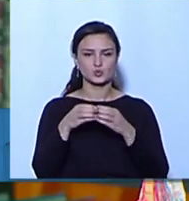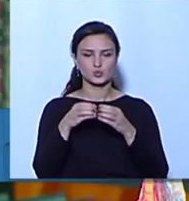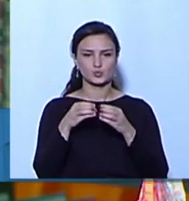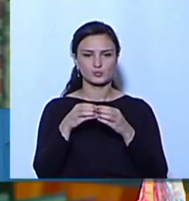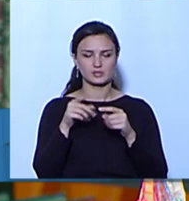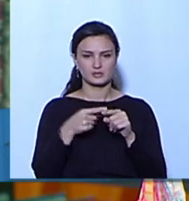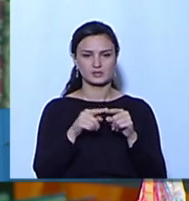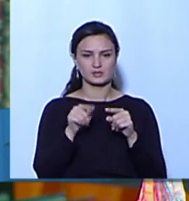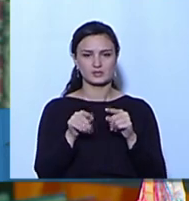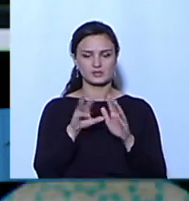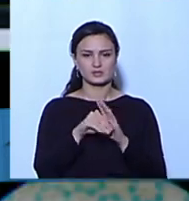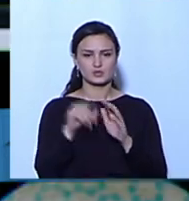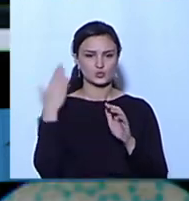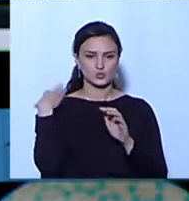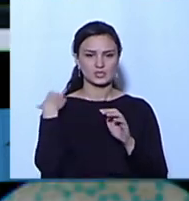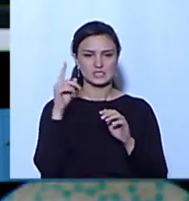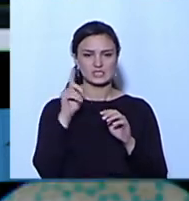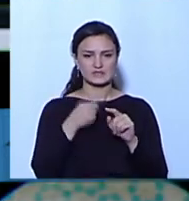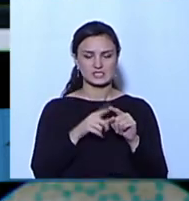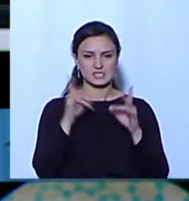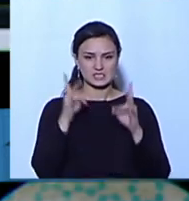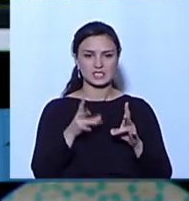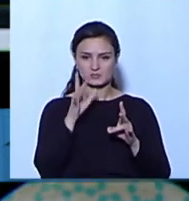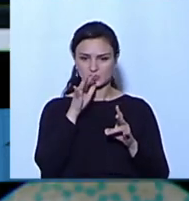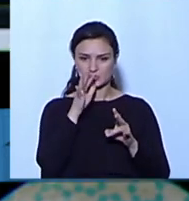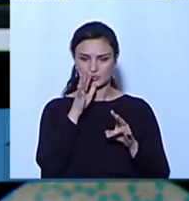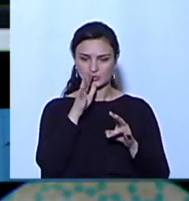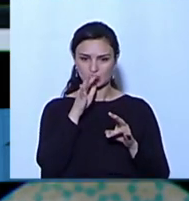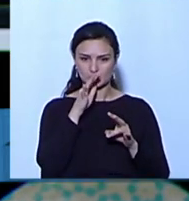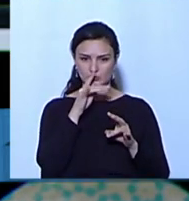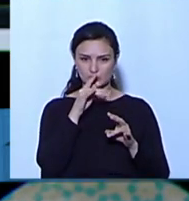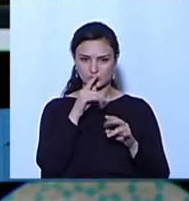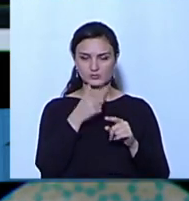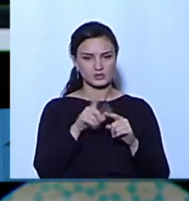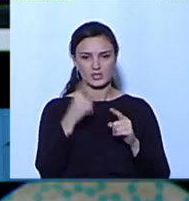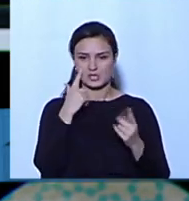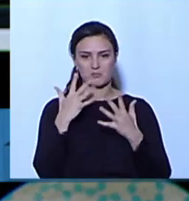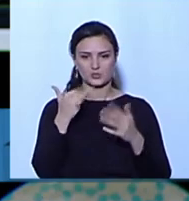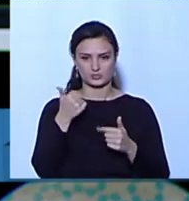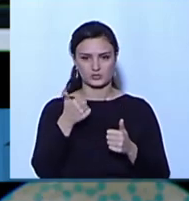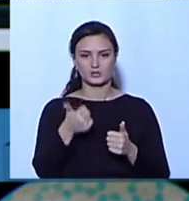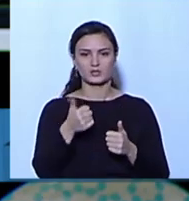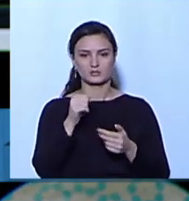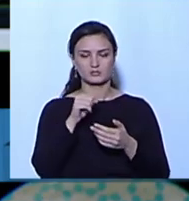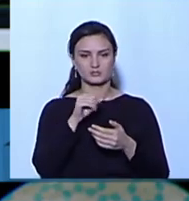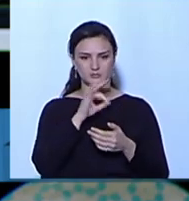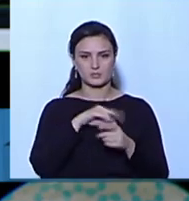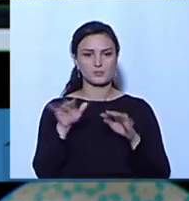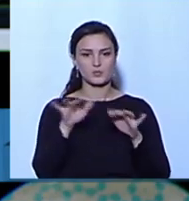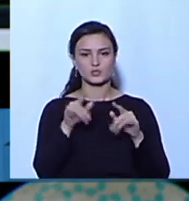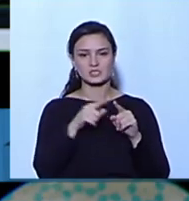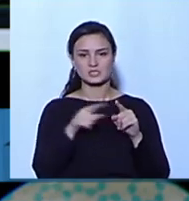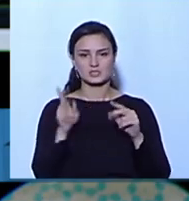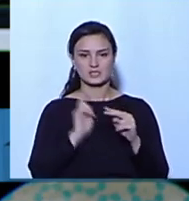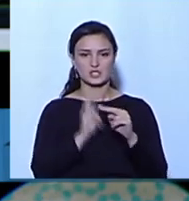პრედნიზოლონის ჯგუფი, რომელიც ზურგის ტვინის დაზიანების დროს საკმაოდ ეფექტურია. ისინი პროცესის გავრცელებას